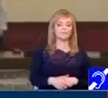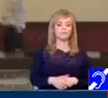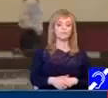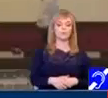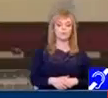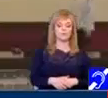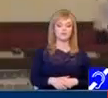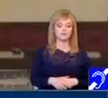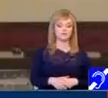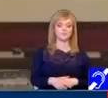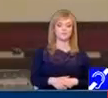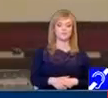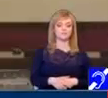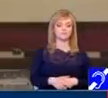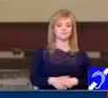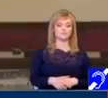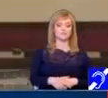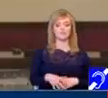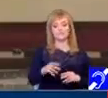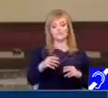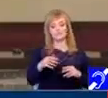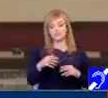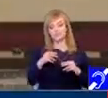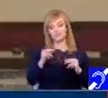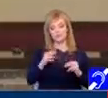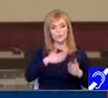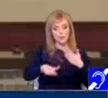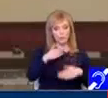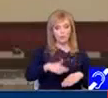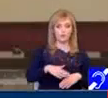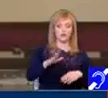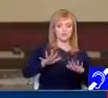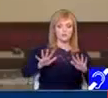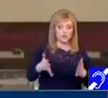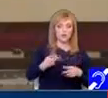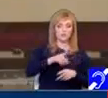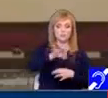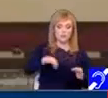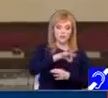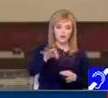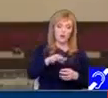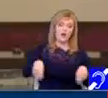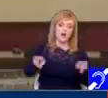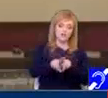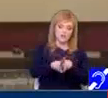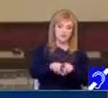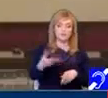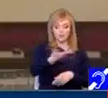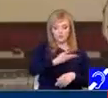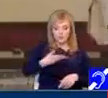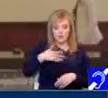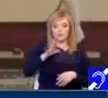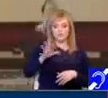mi se pare foarte trist și pe de altă parte foarte vesel că s-a întâmplat proiectul ăsta, pentru că în felul ăsta, inclusiv pentru noi,